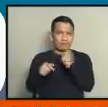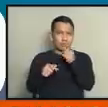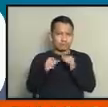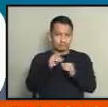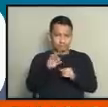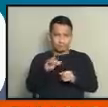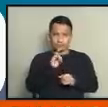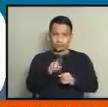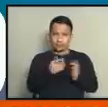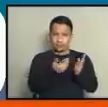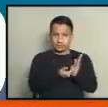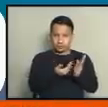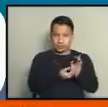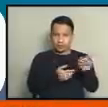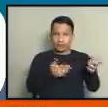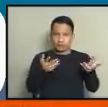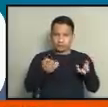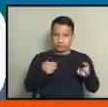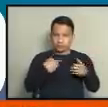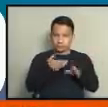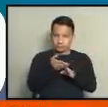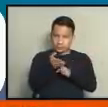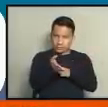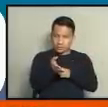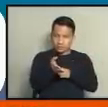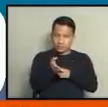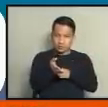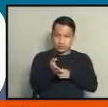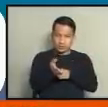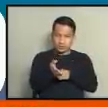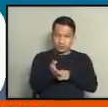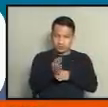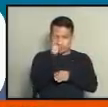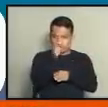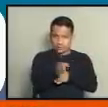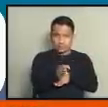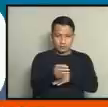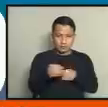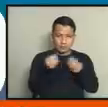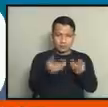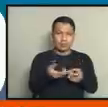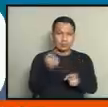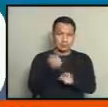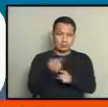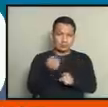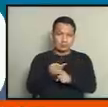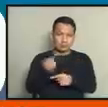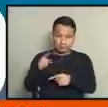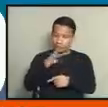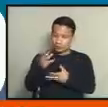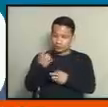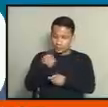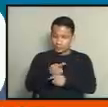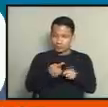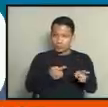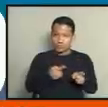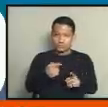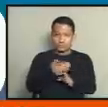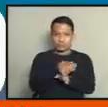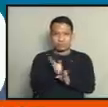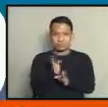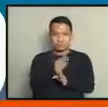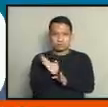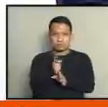talagang gusto niyo po maging diretso, pwede naman, ibigay niyo po kung ano narapat. Hindi yung magpapalusot kayo